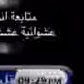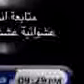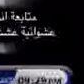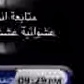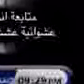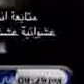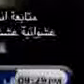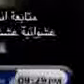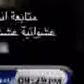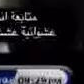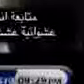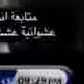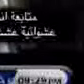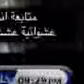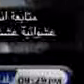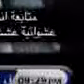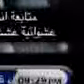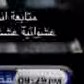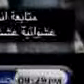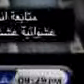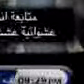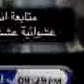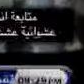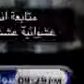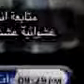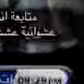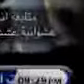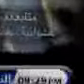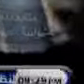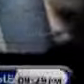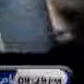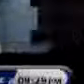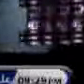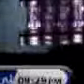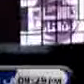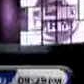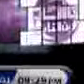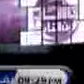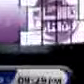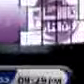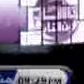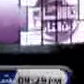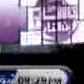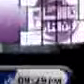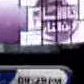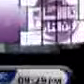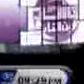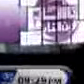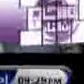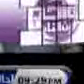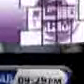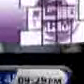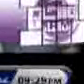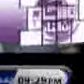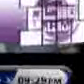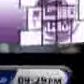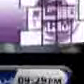عشش السكة الحديد خلف شارع السودان في حي الدقي. الثلاث عمارات أسندت